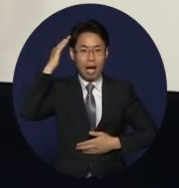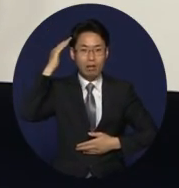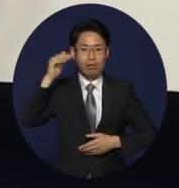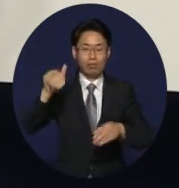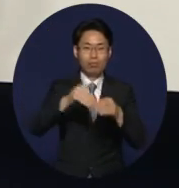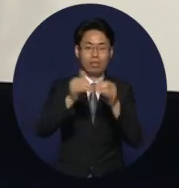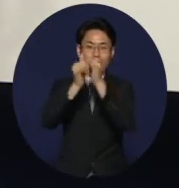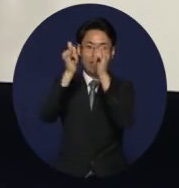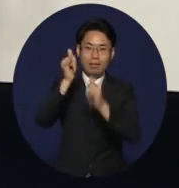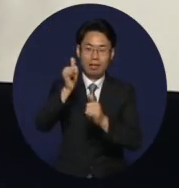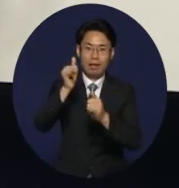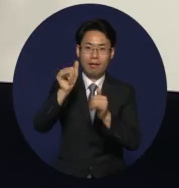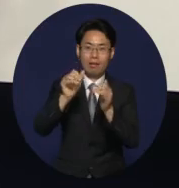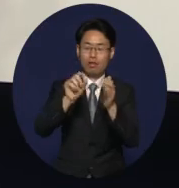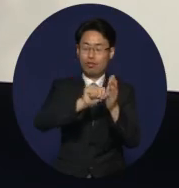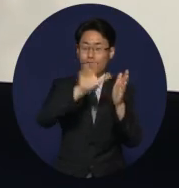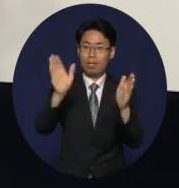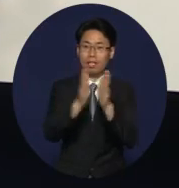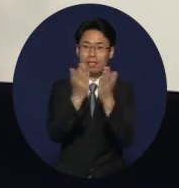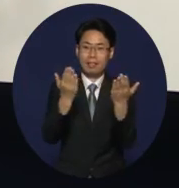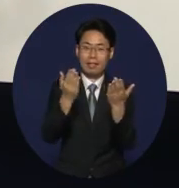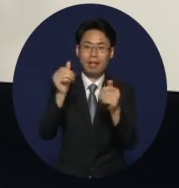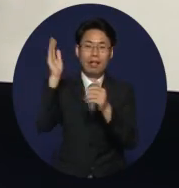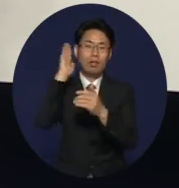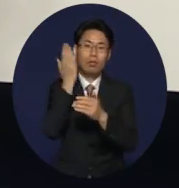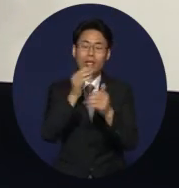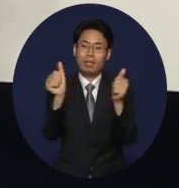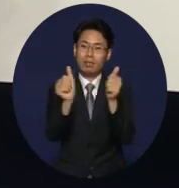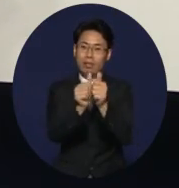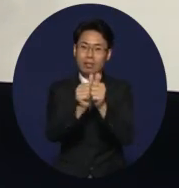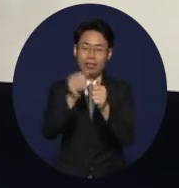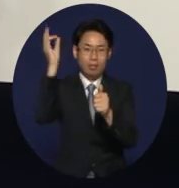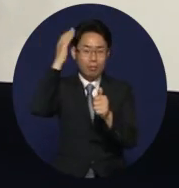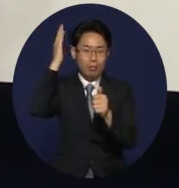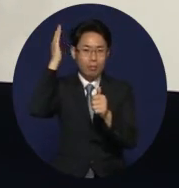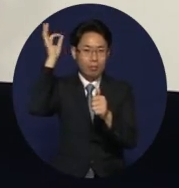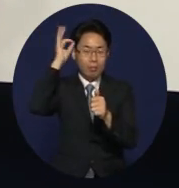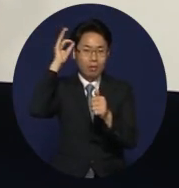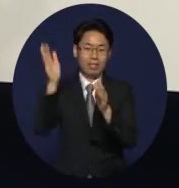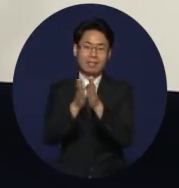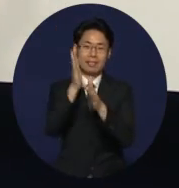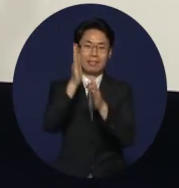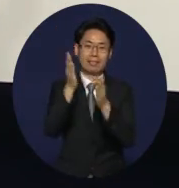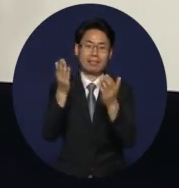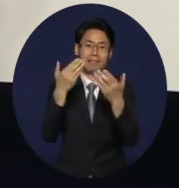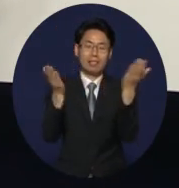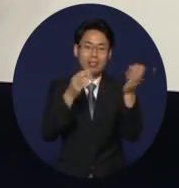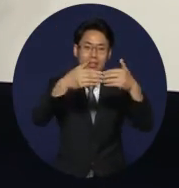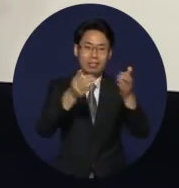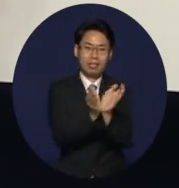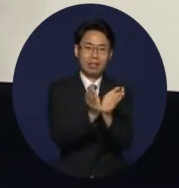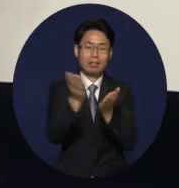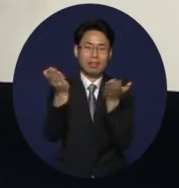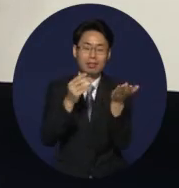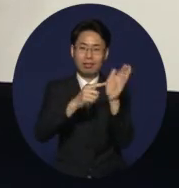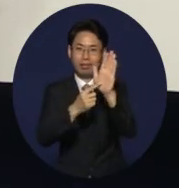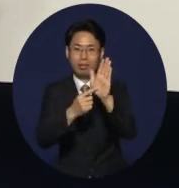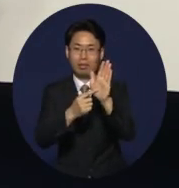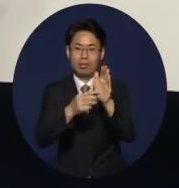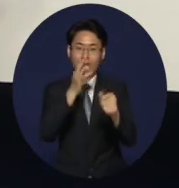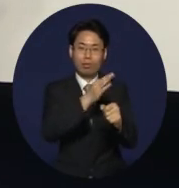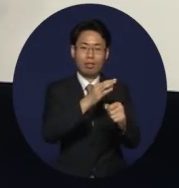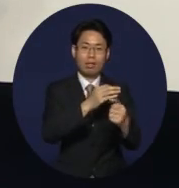한국신문학사의 백미로 알려진 단편소설 벙어리 삼룡이가 포항시립연극단에 의해 연극무대에 올려집니다.